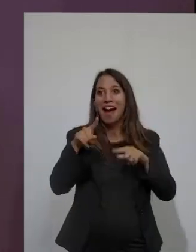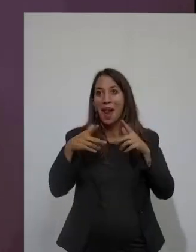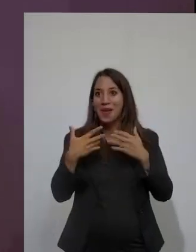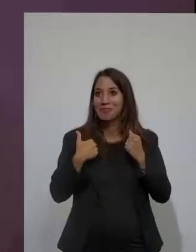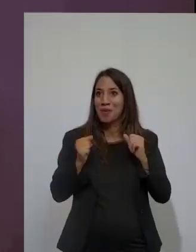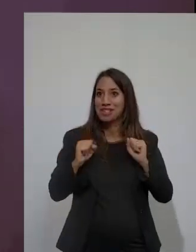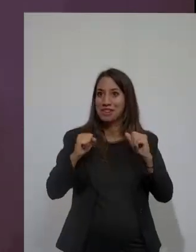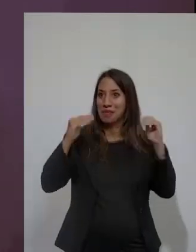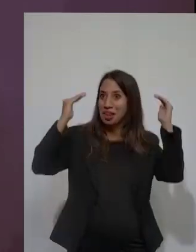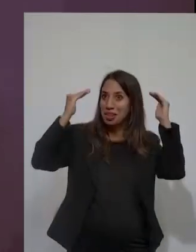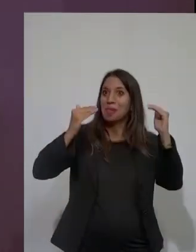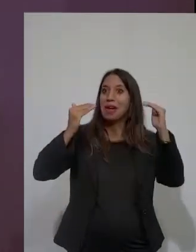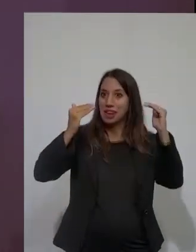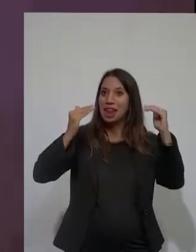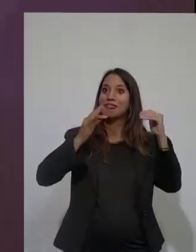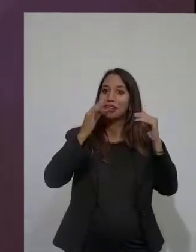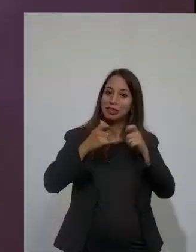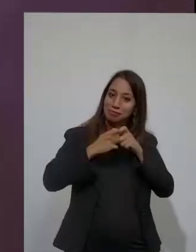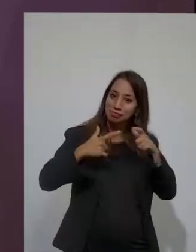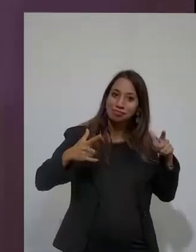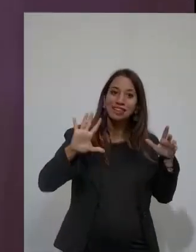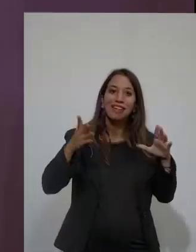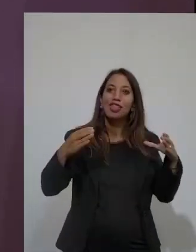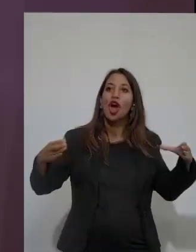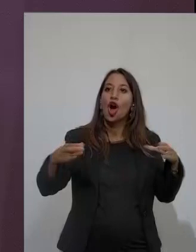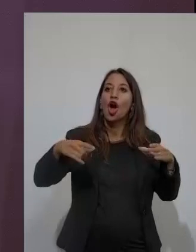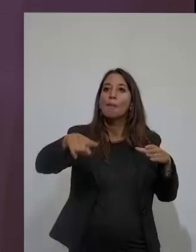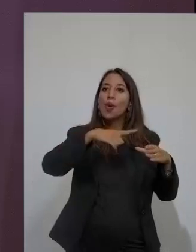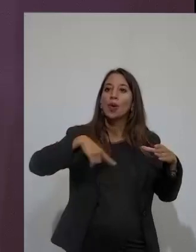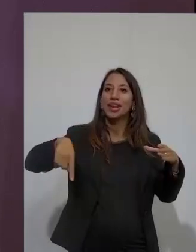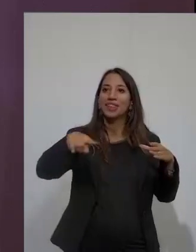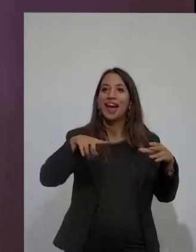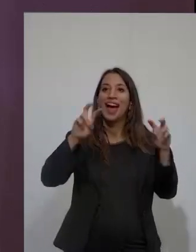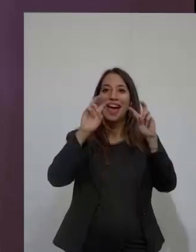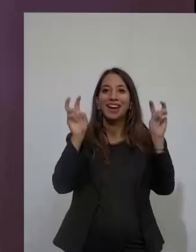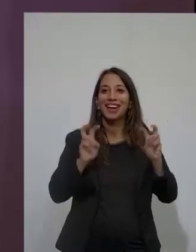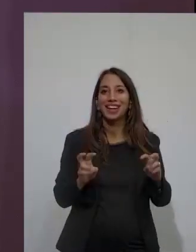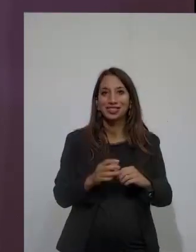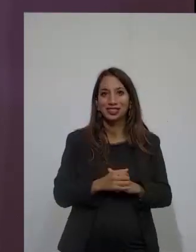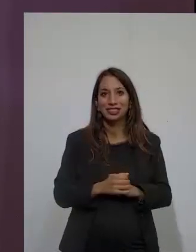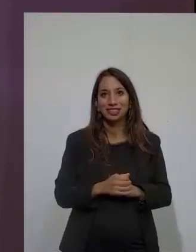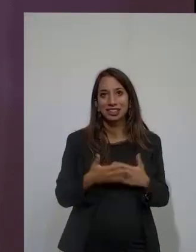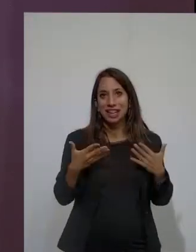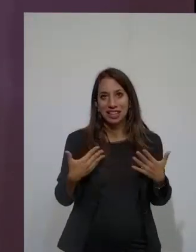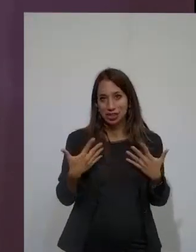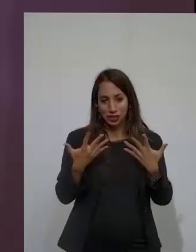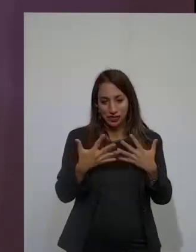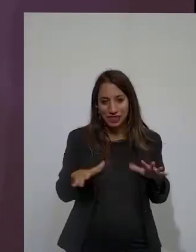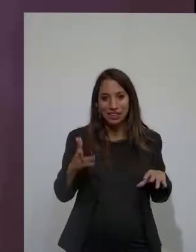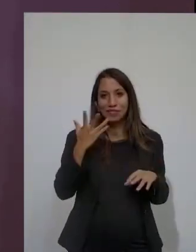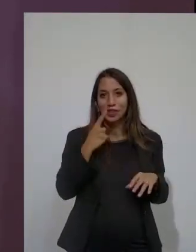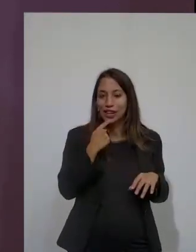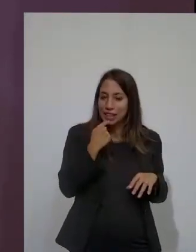anche la formazione di comunità energetiche tra strutture ricettive all'aria aperta. Concludo davvero stavolta dicendo